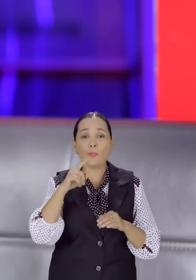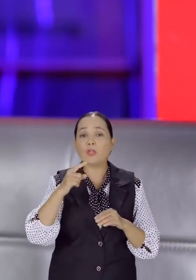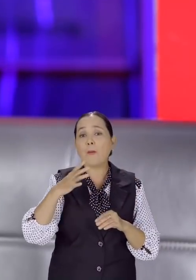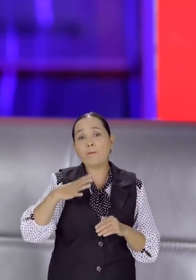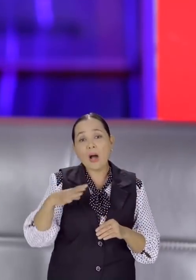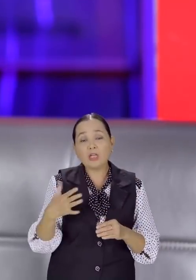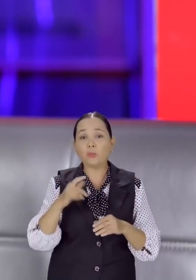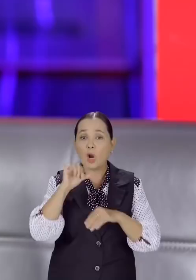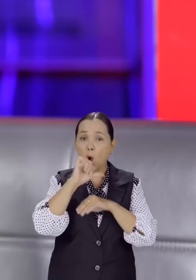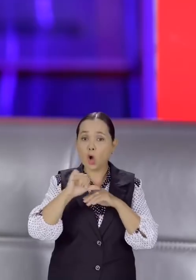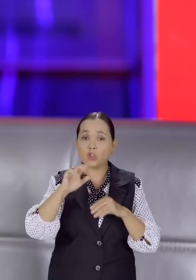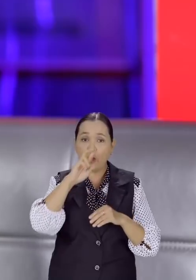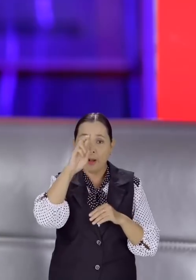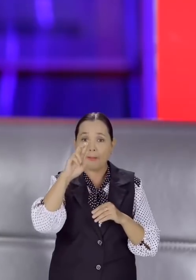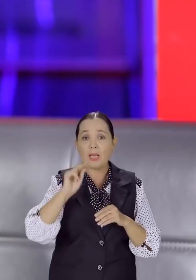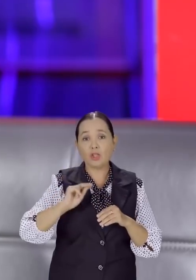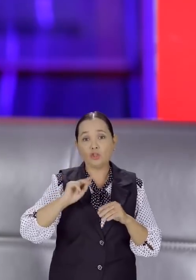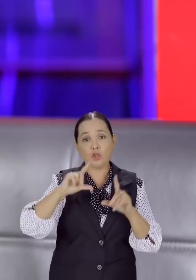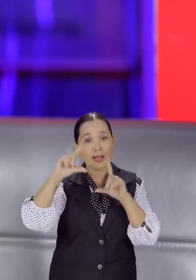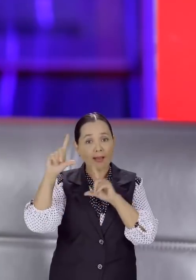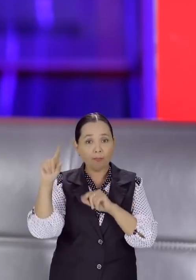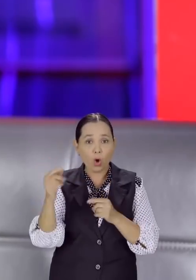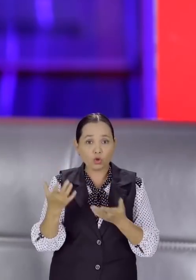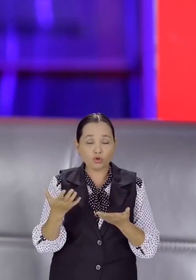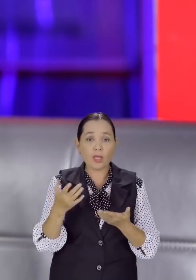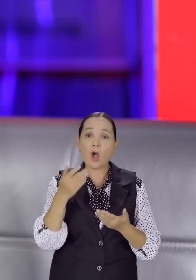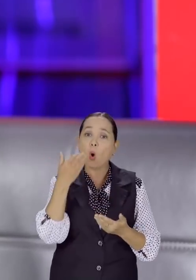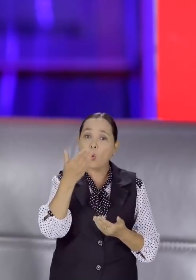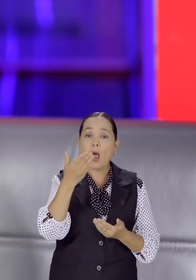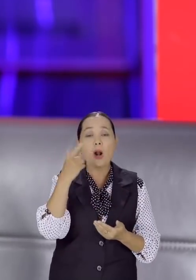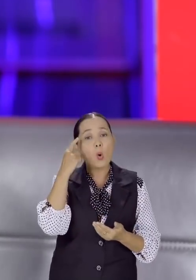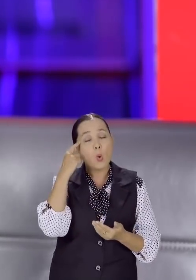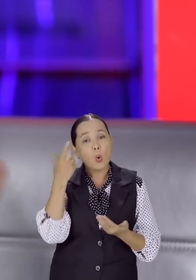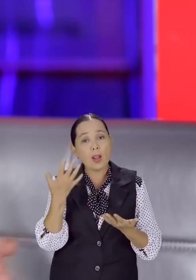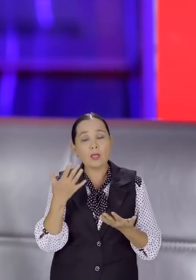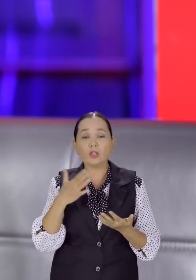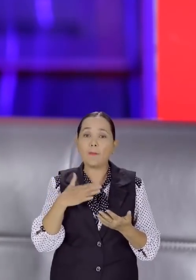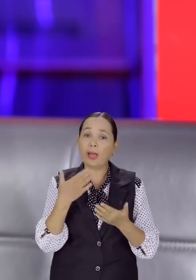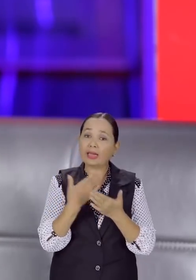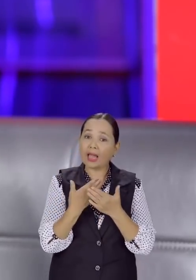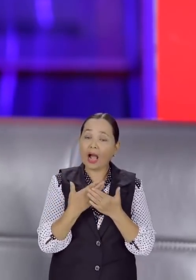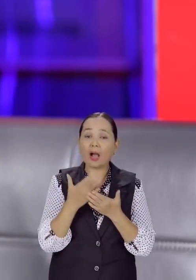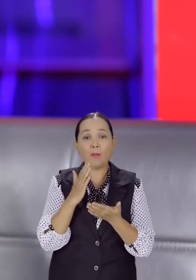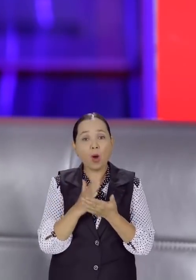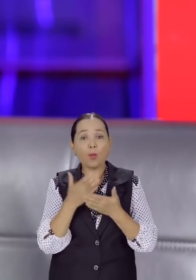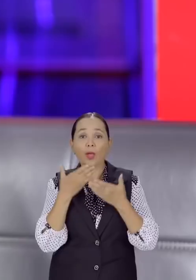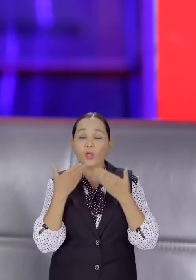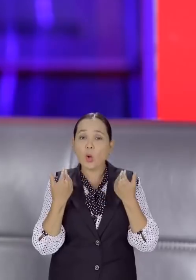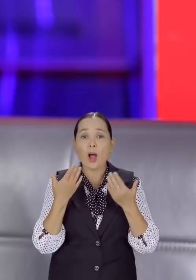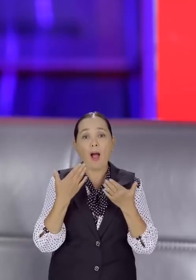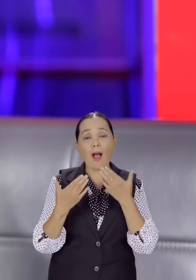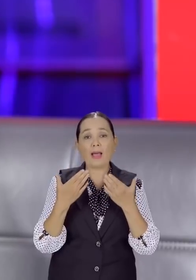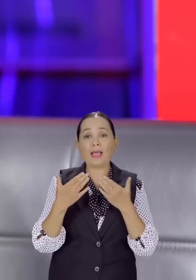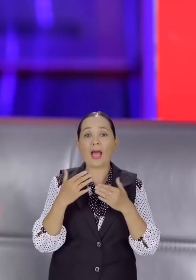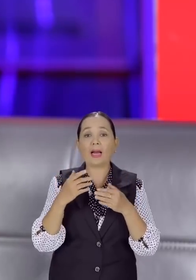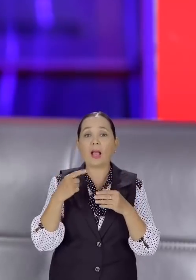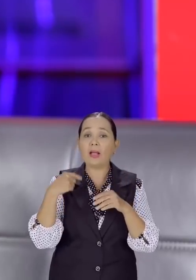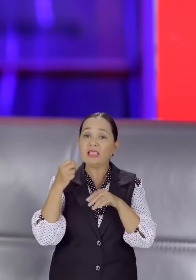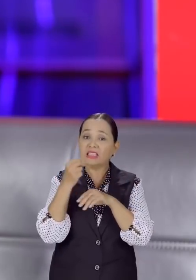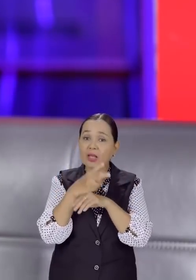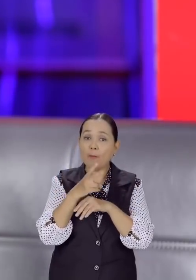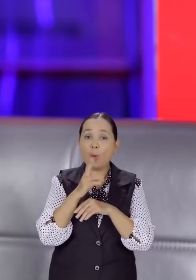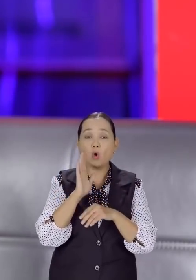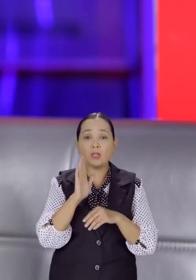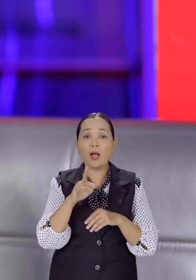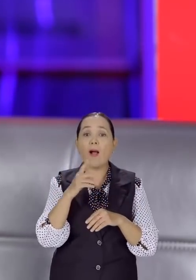majbur xorij mamlakatlariga ishlash uchun borishga. Ular o'ylanishadi, menda taqiq bormi, yo'qmi? Agar deport qilingan bo'lsa,